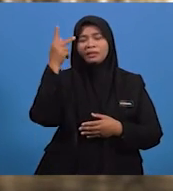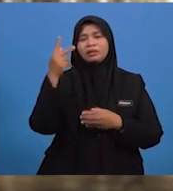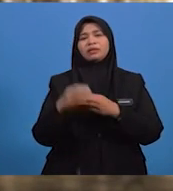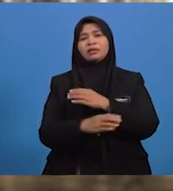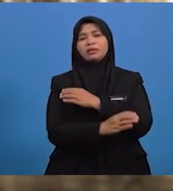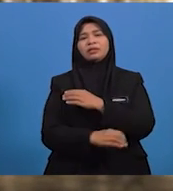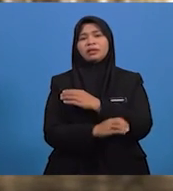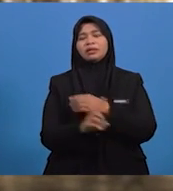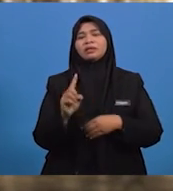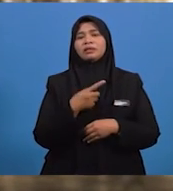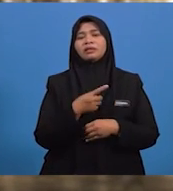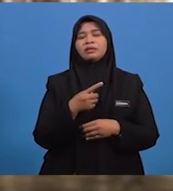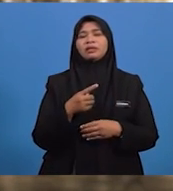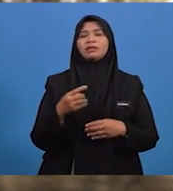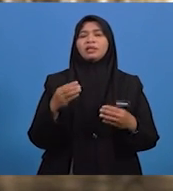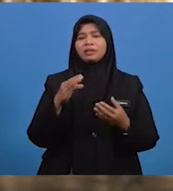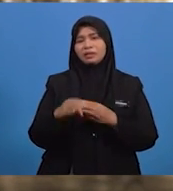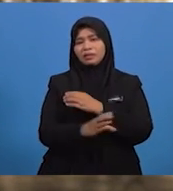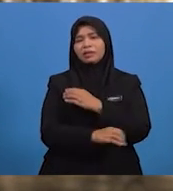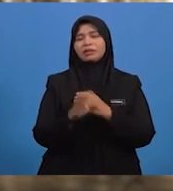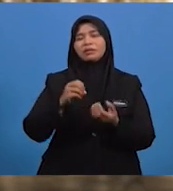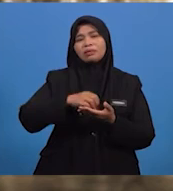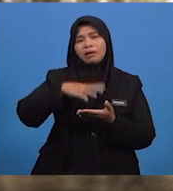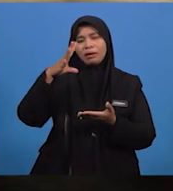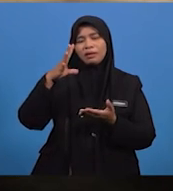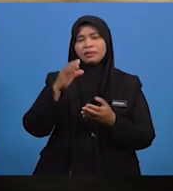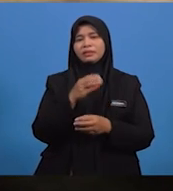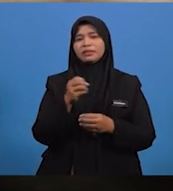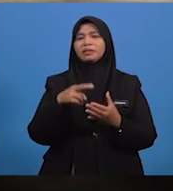merupakan sebuah negara yang sangat kaya dengan hasil buminya.